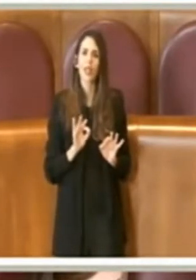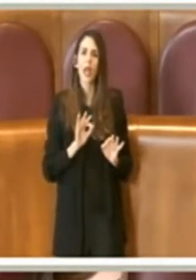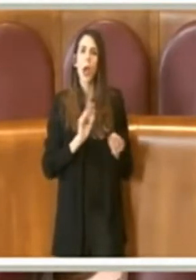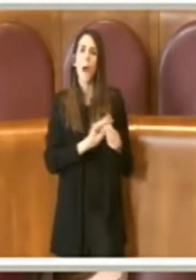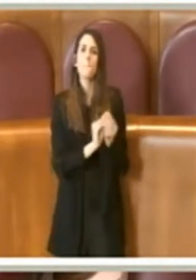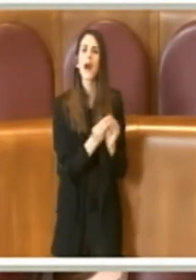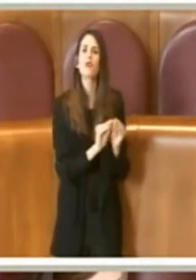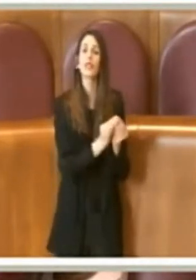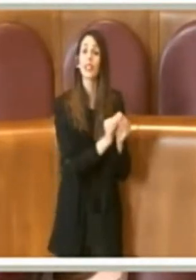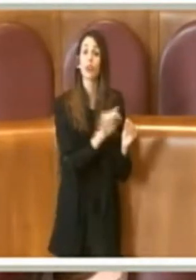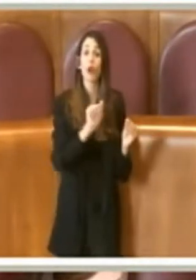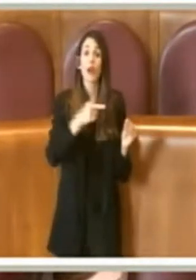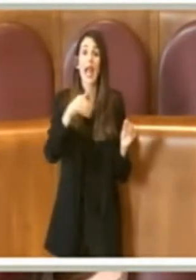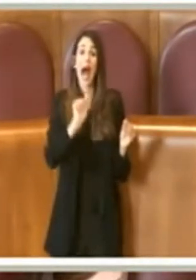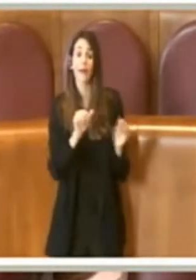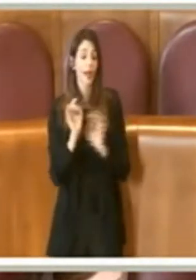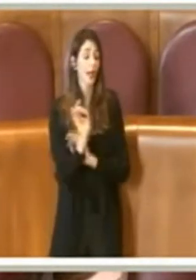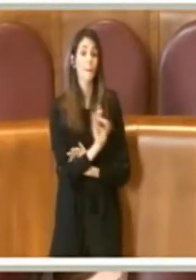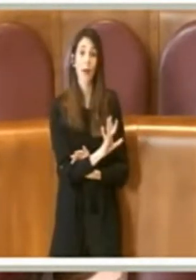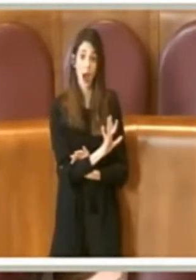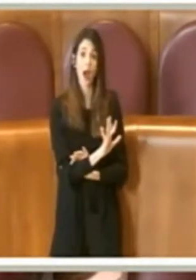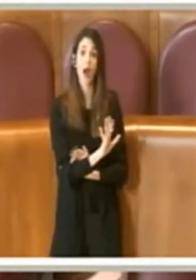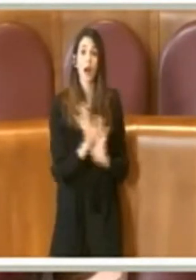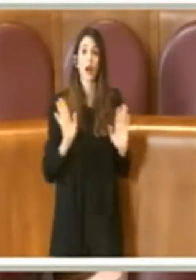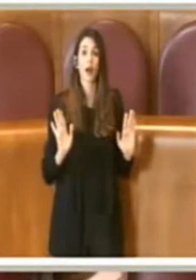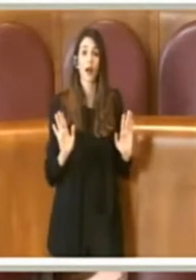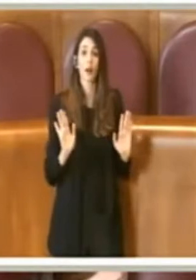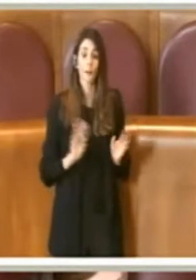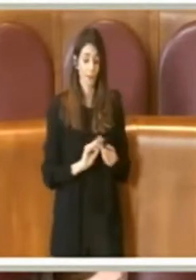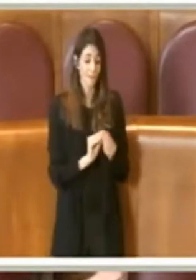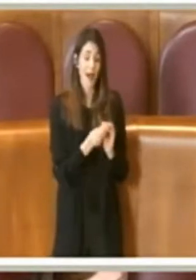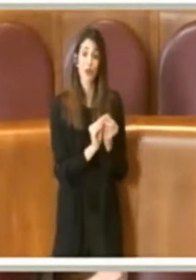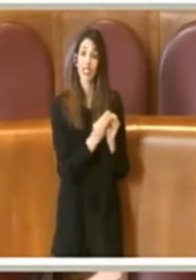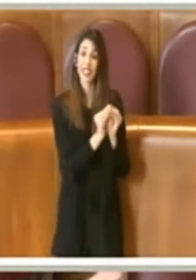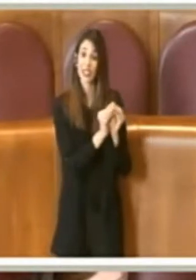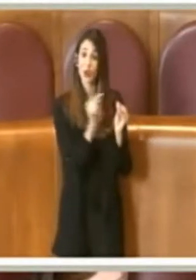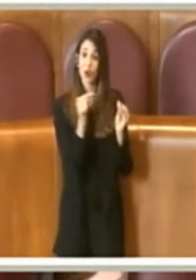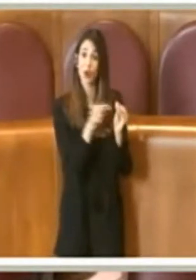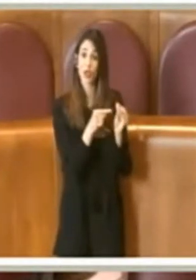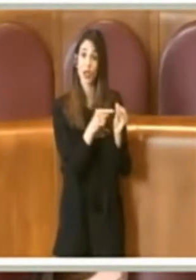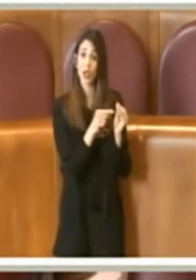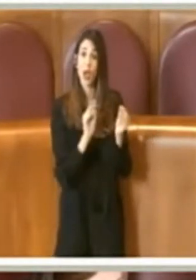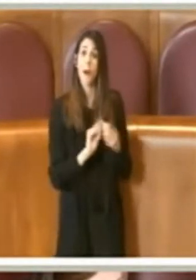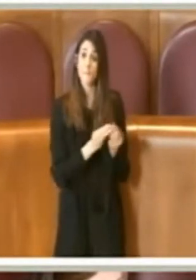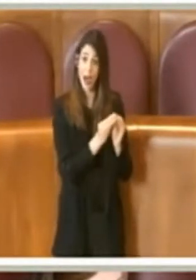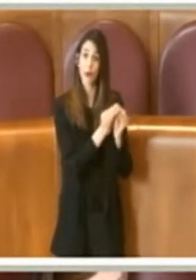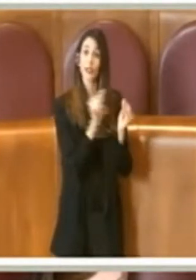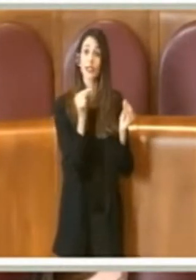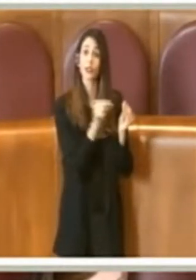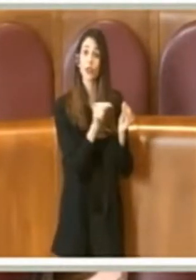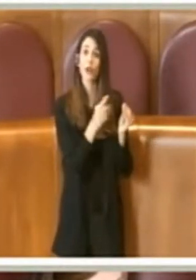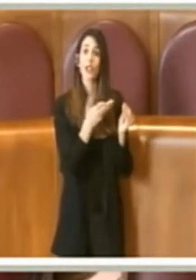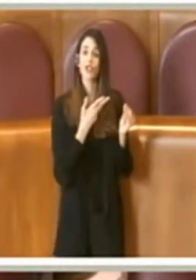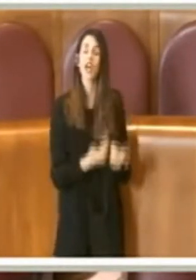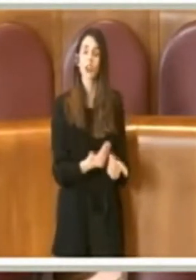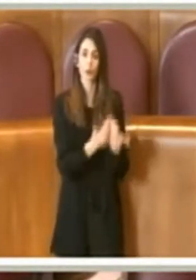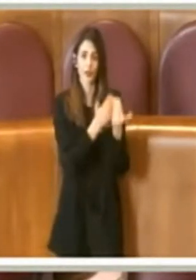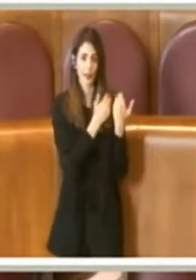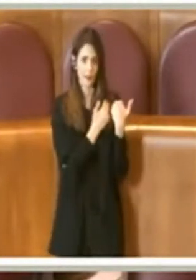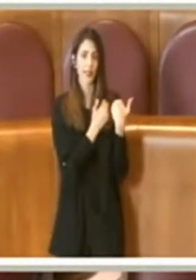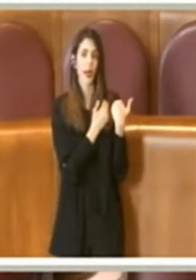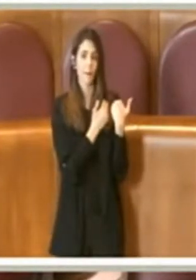ATAC. Un manutentore che evidentemente pare abbia delle responsabilità nel